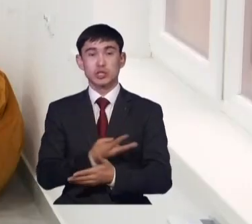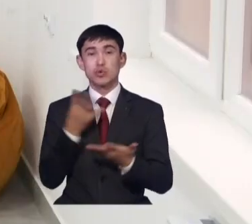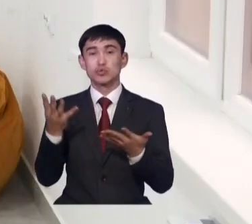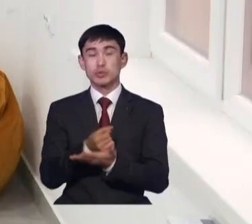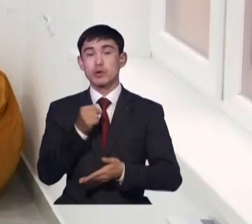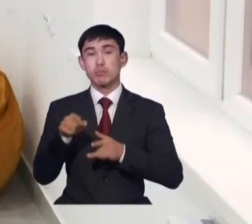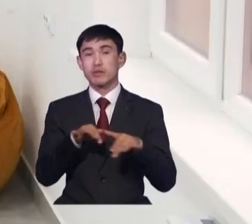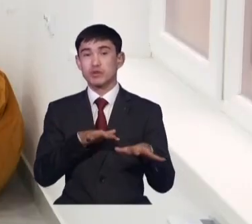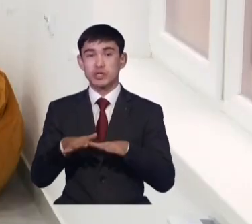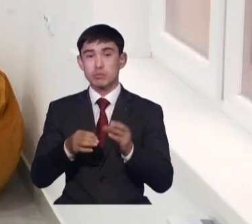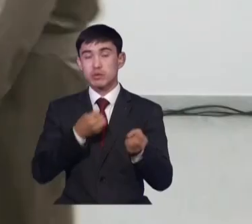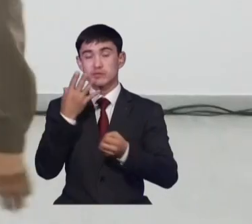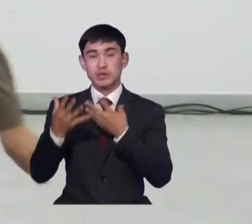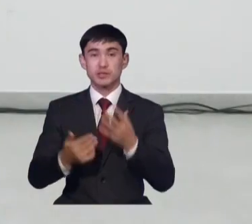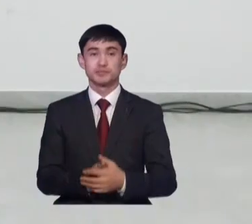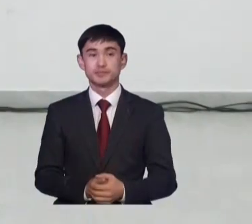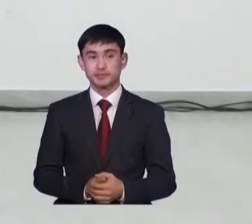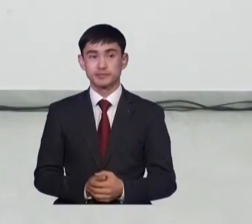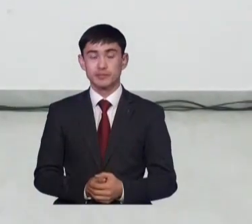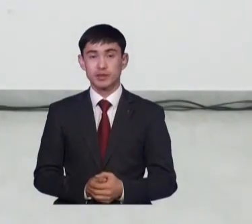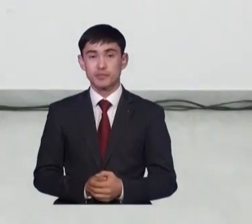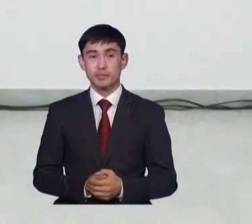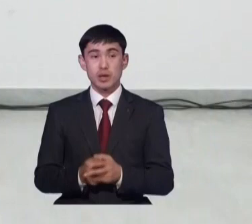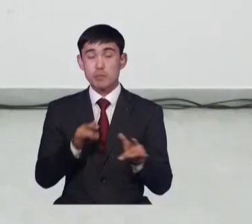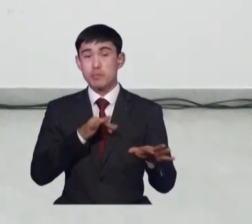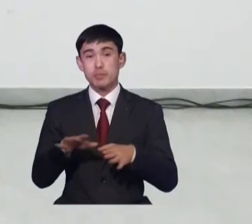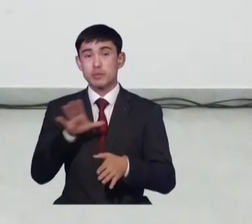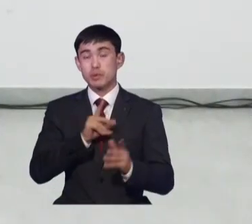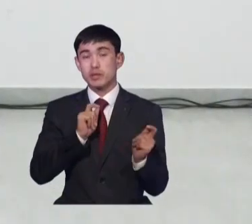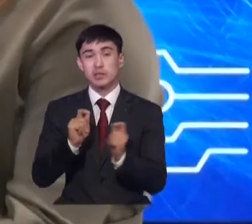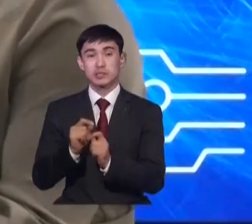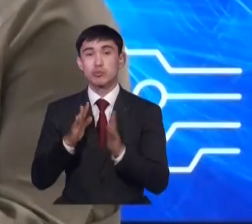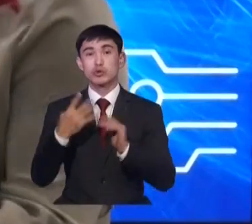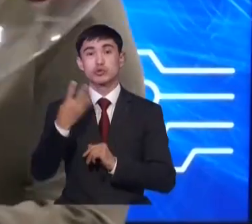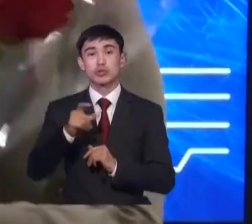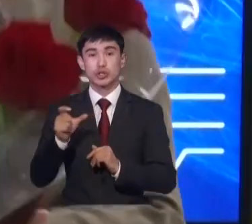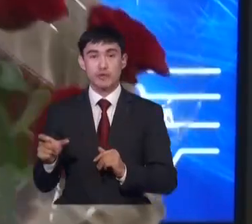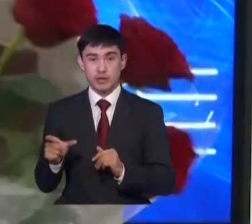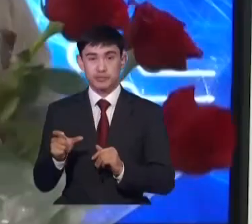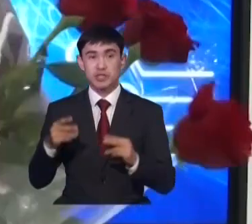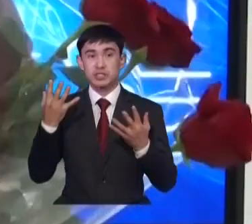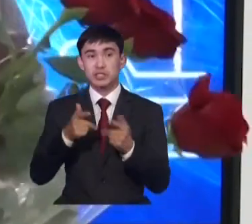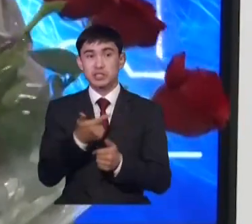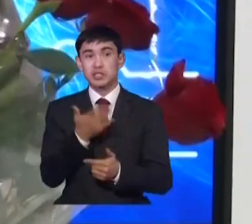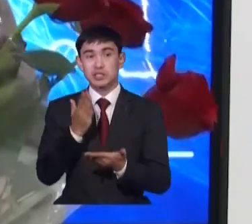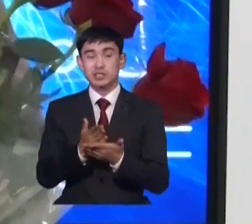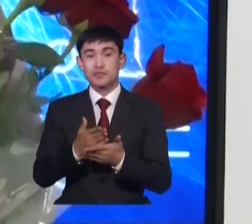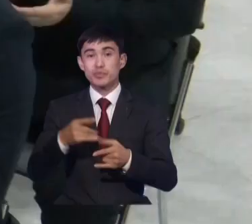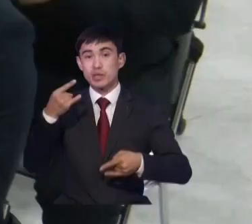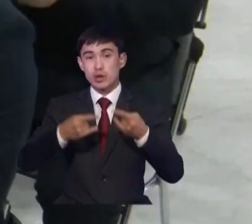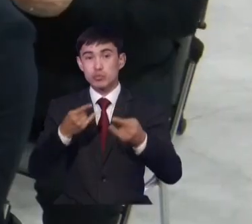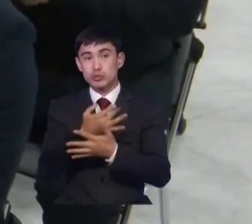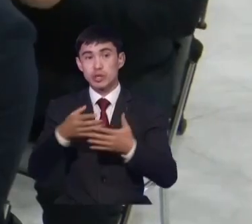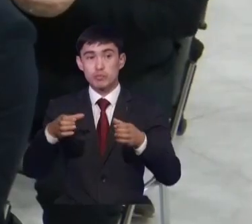успехов, продвижения и процветания. Всего в ходе мероприятия были награждены более 40 человек. Среди них представители